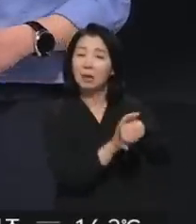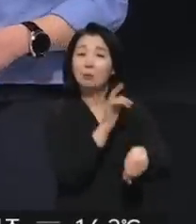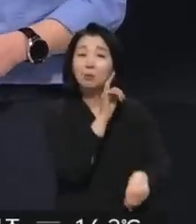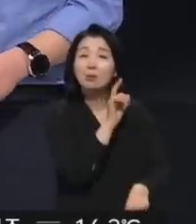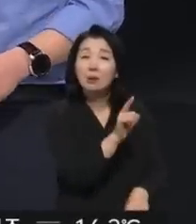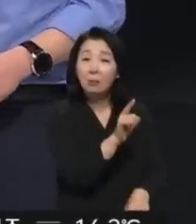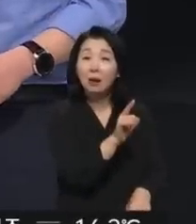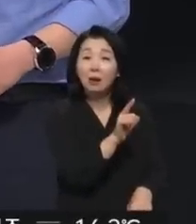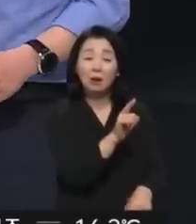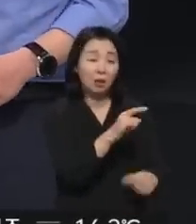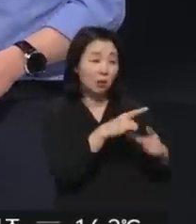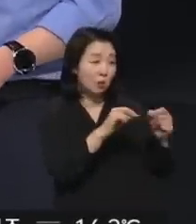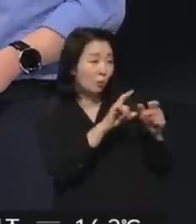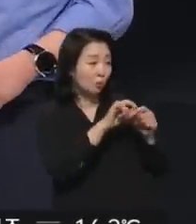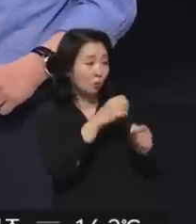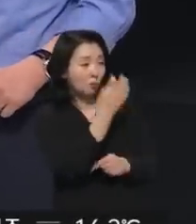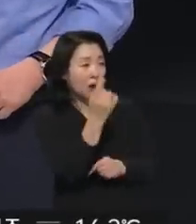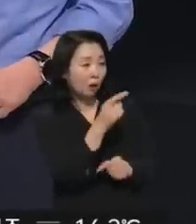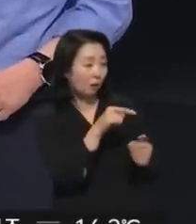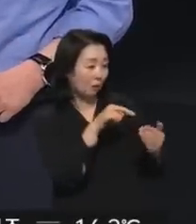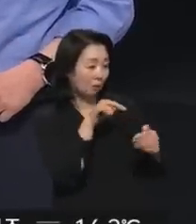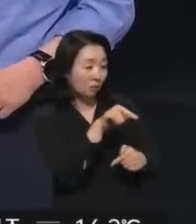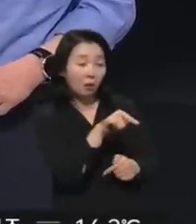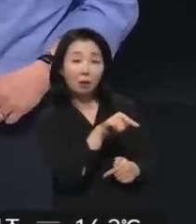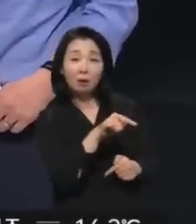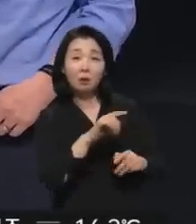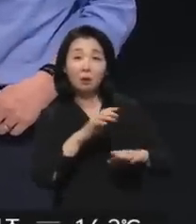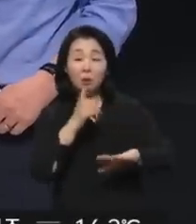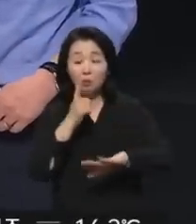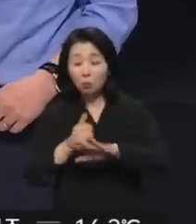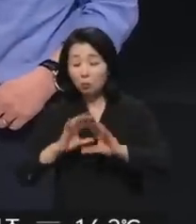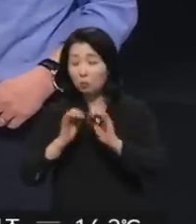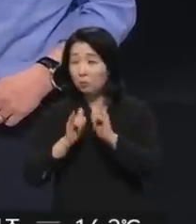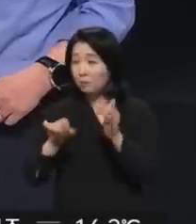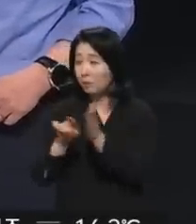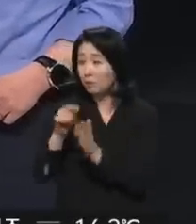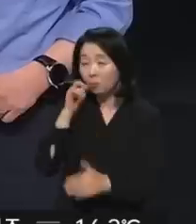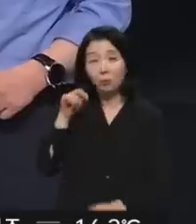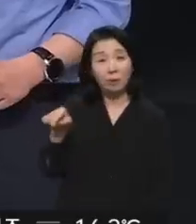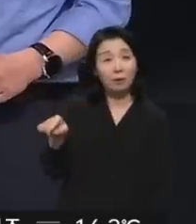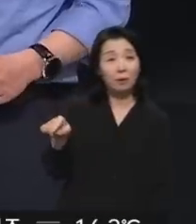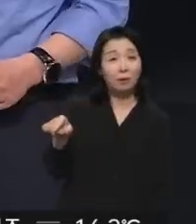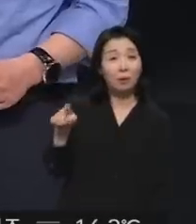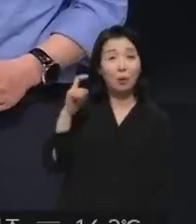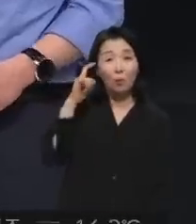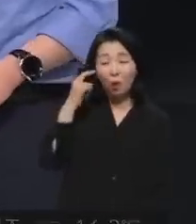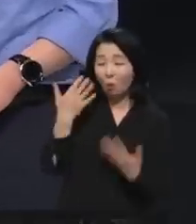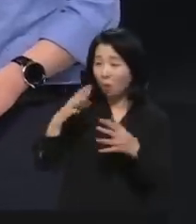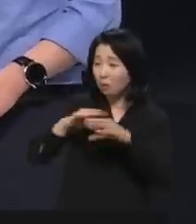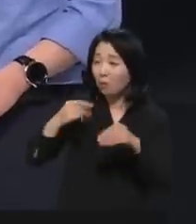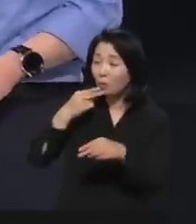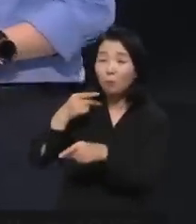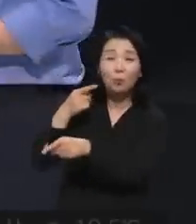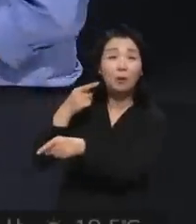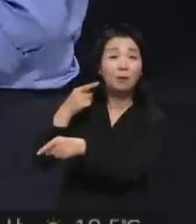관계자발 보도들, 국민들의 불신을 키운 건 사실입니다. 왜 확실하게 대처를 하지 못하는